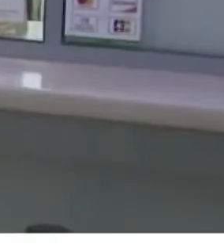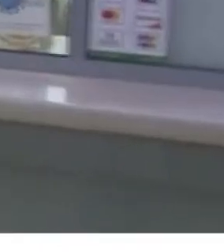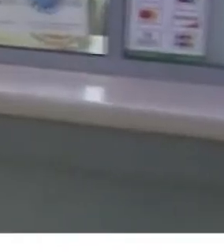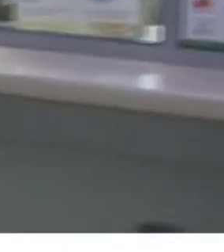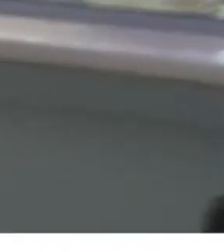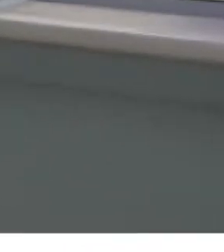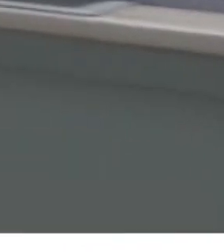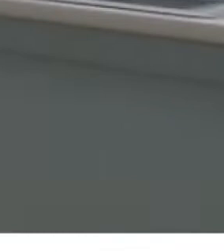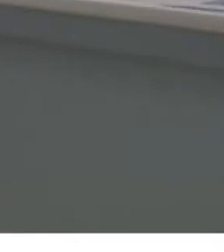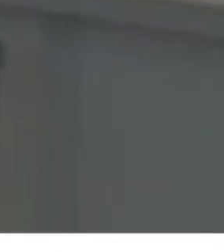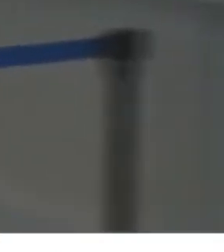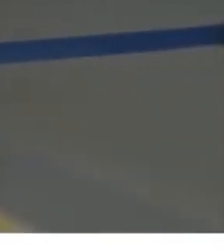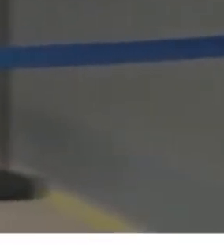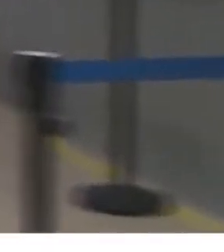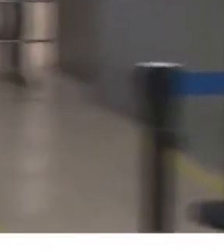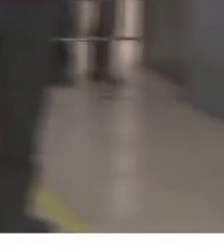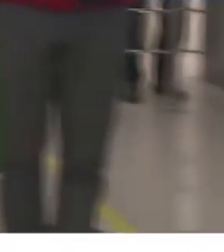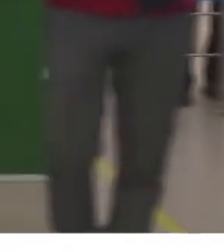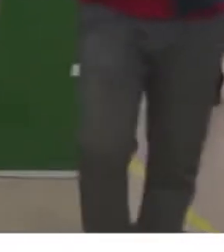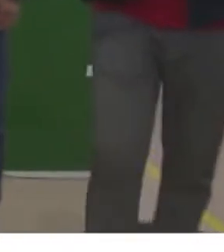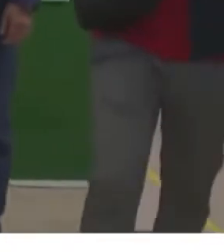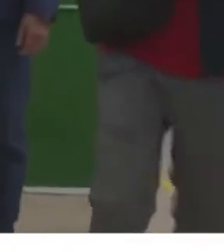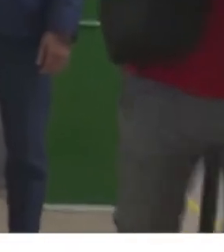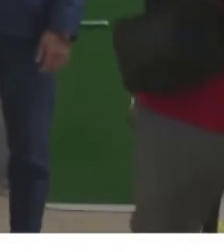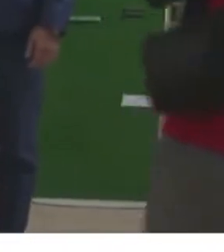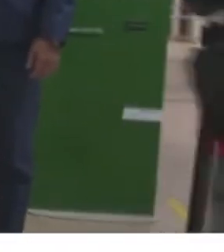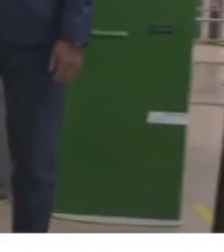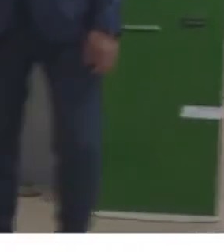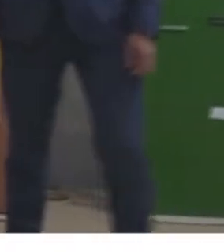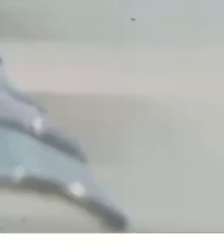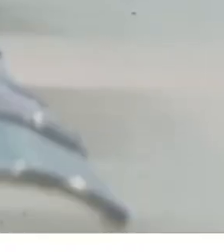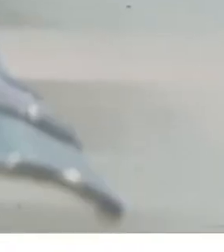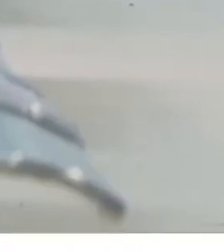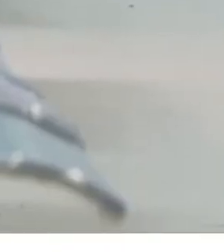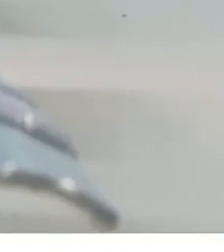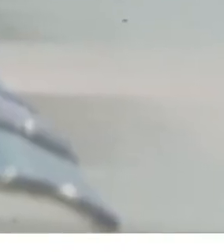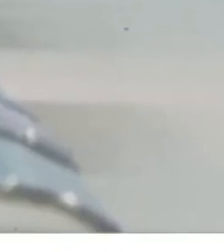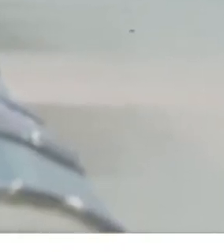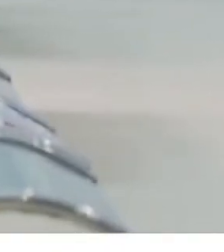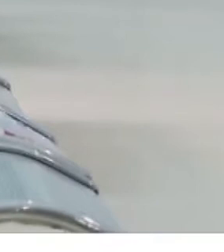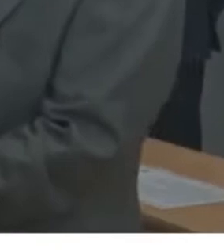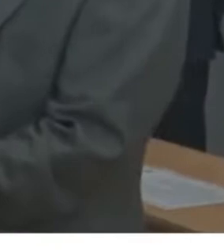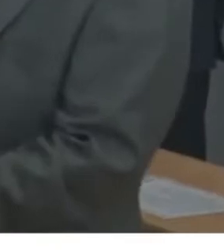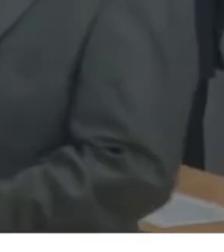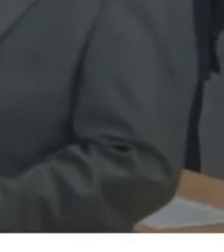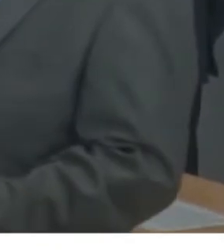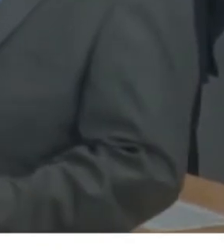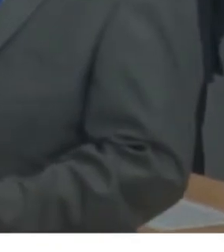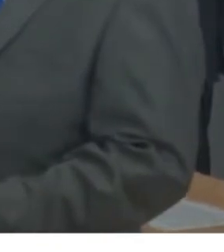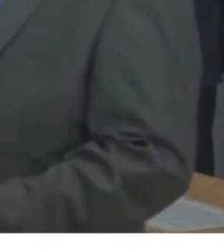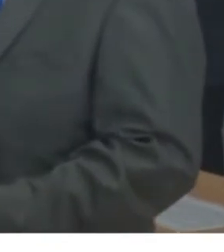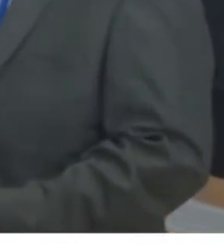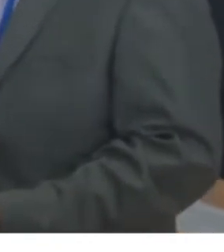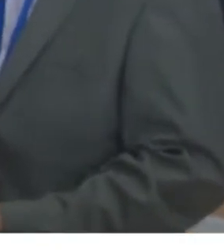соң жұмыс қайта жанданғанда да халық саябырсып қалған. Күніне бар жоғы 500 адам ғана сапарлапты. Ал өткен айдағы локдаун жолаушы